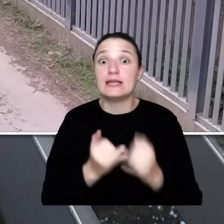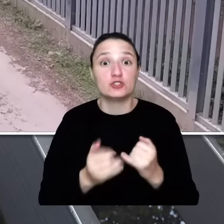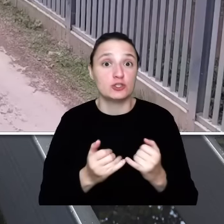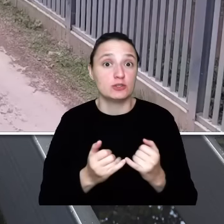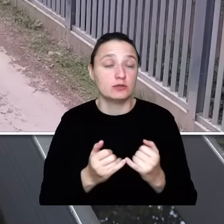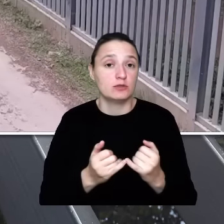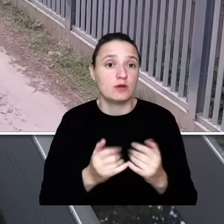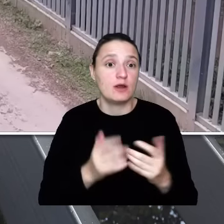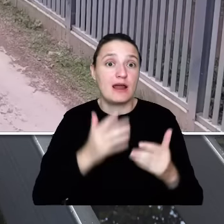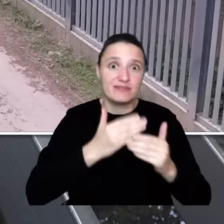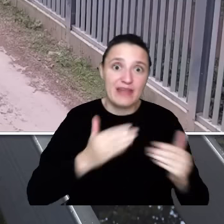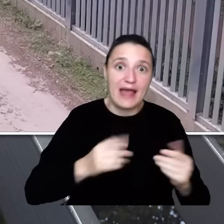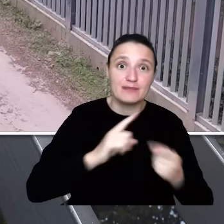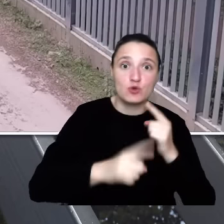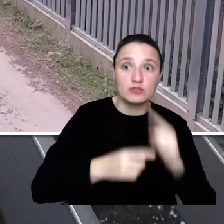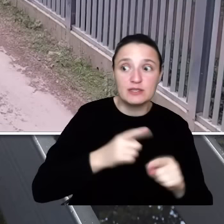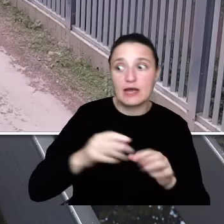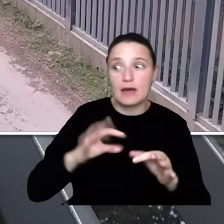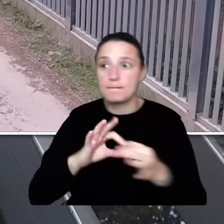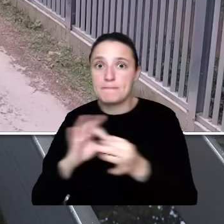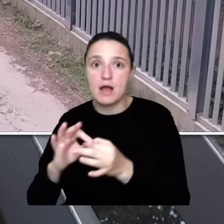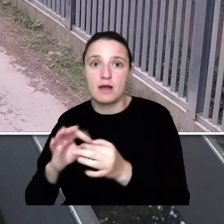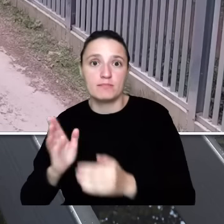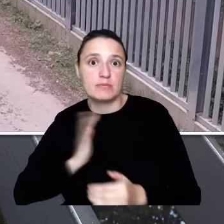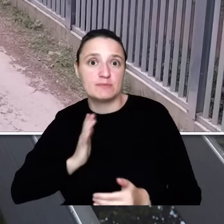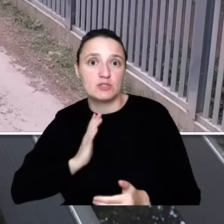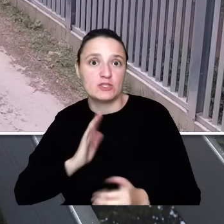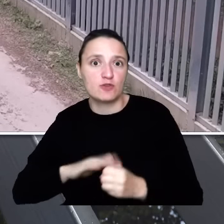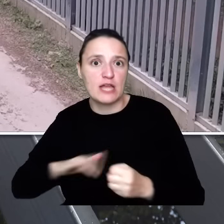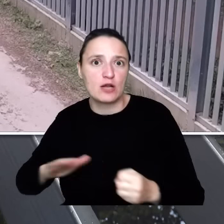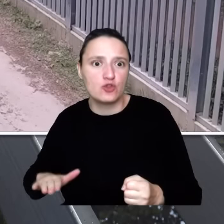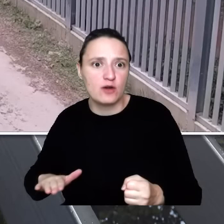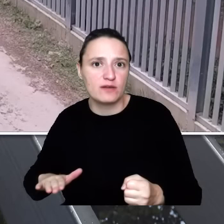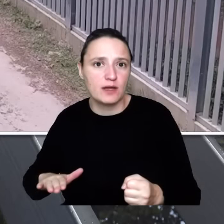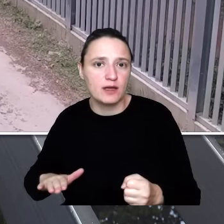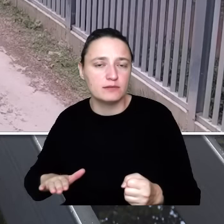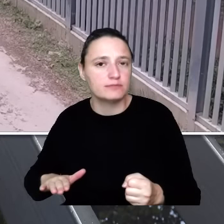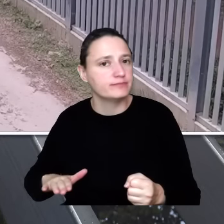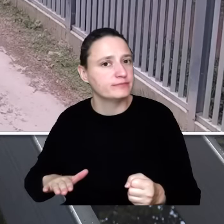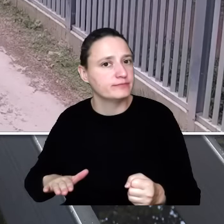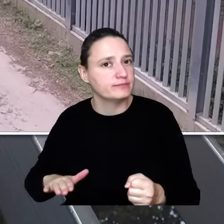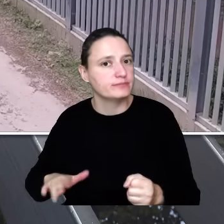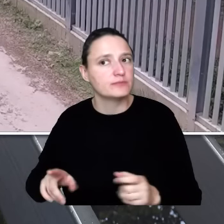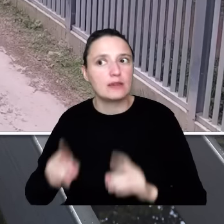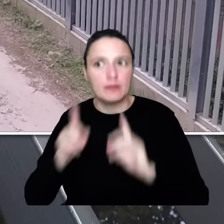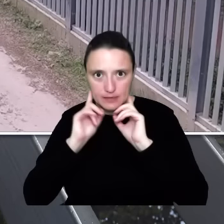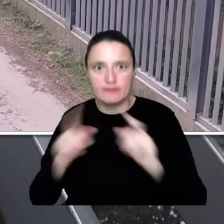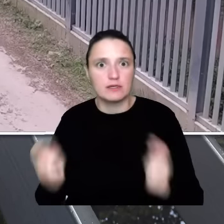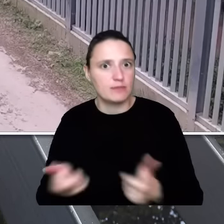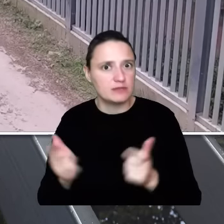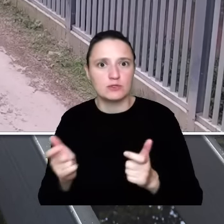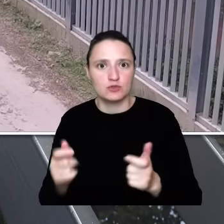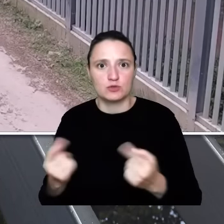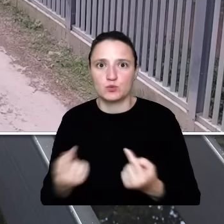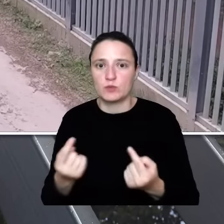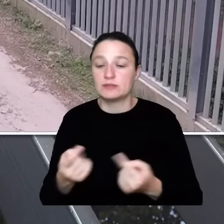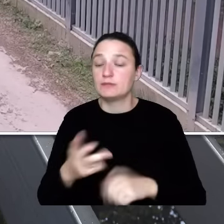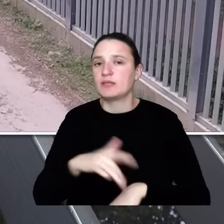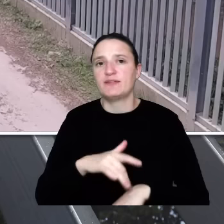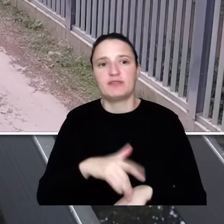z kwestiami bezpieczeństwa narodowego i rejonami zagrożenia bezpieczeństwa, to no, konsekwencje mogą być